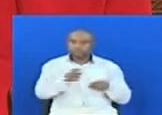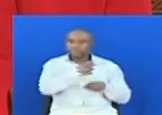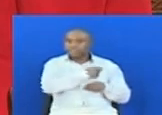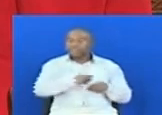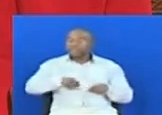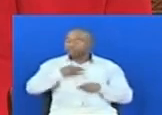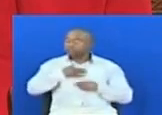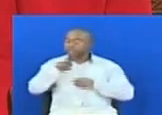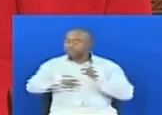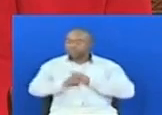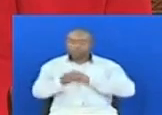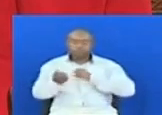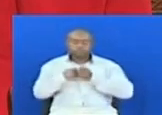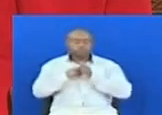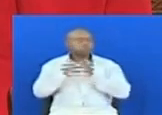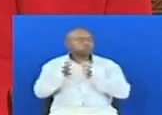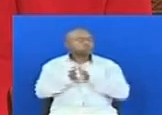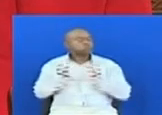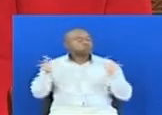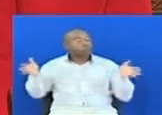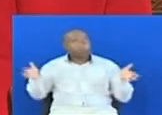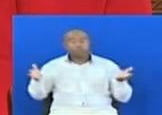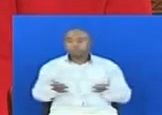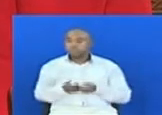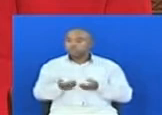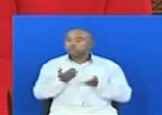kwenye changamoto kubwa kwa sababu kulikuwa na tishio